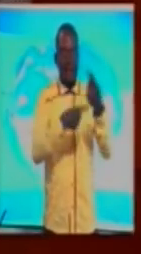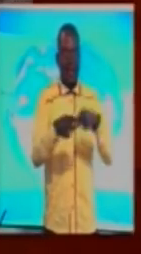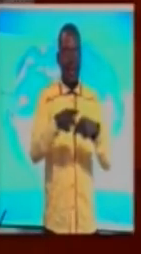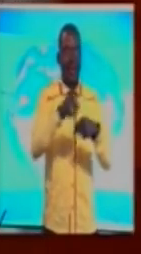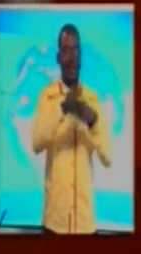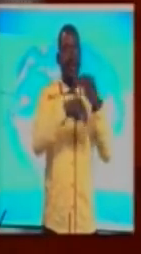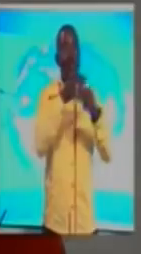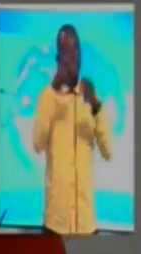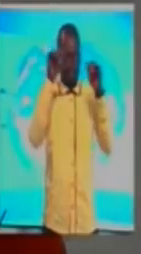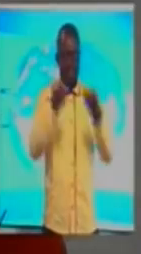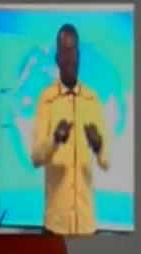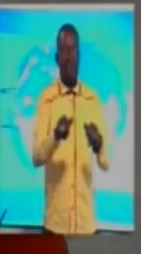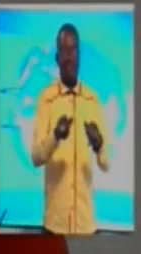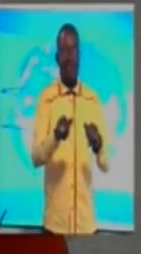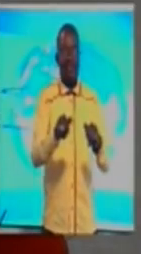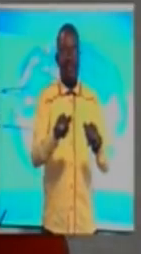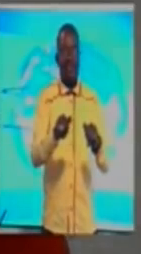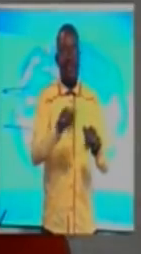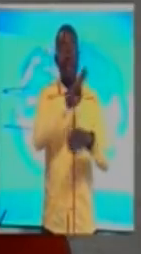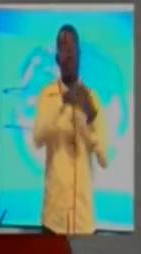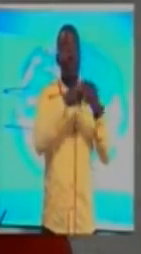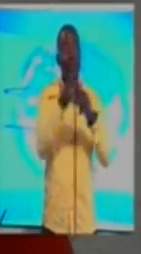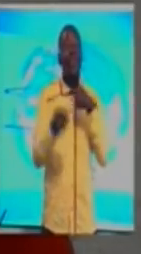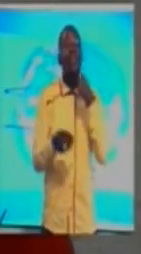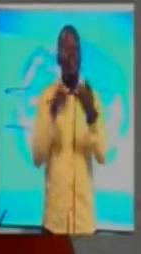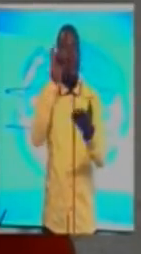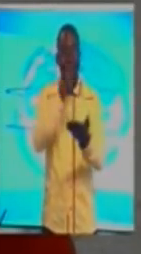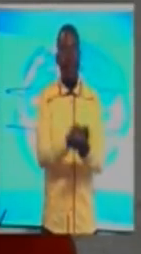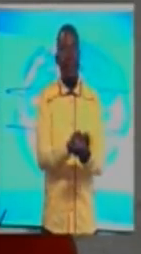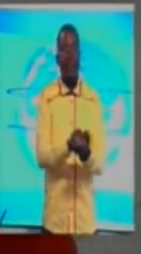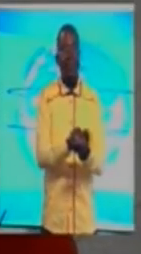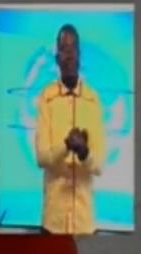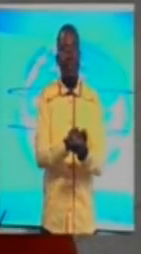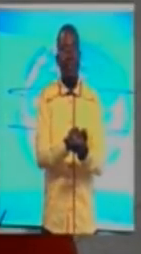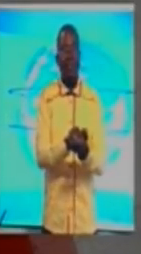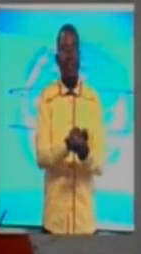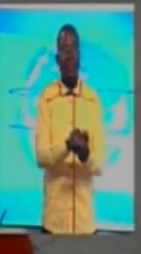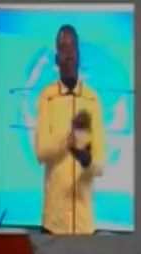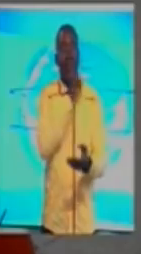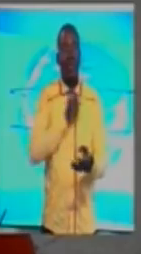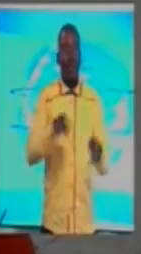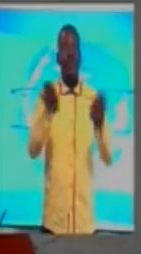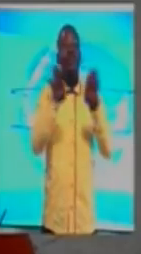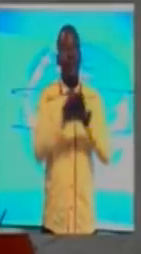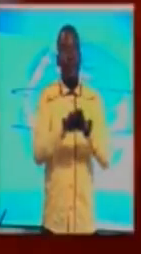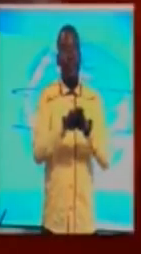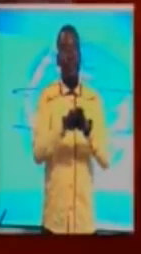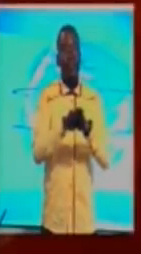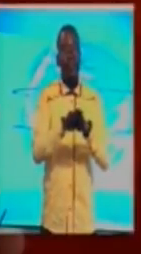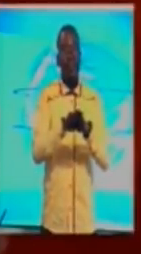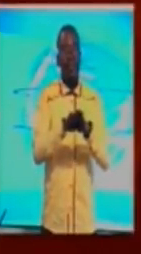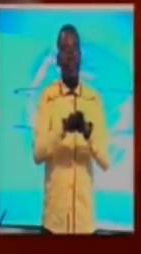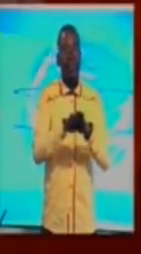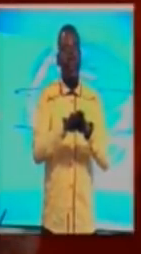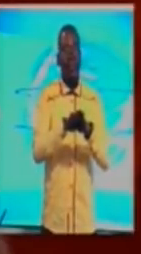qui est terroriste. Ouais, c'est que tout le monde dit ça. Non, c'est vérifié. Moi, je suis juste retourné chez